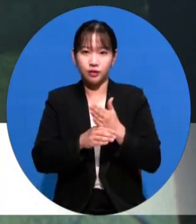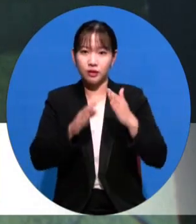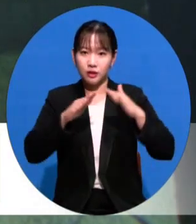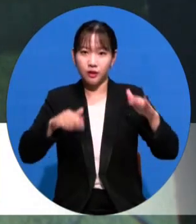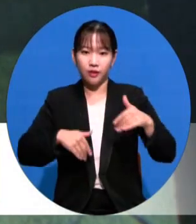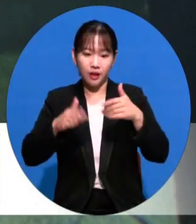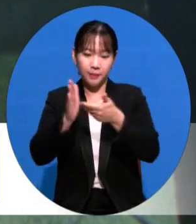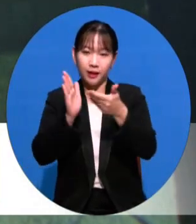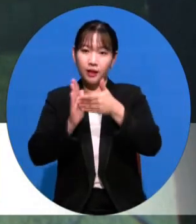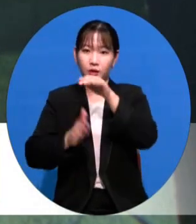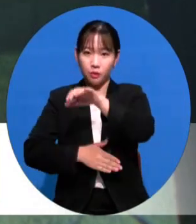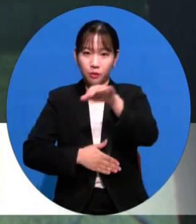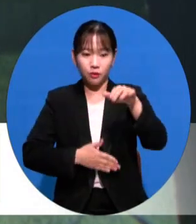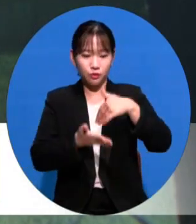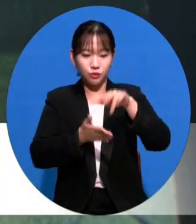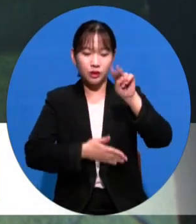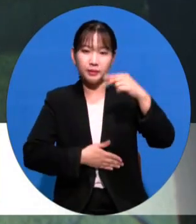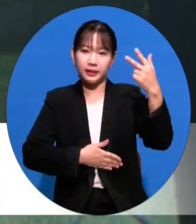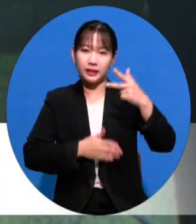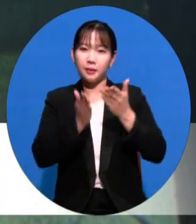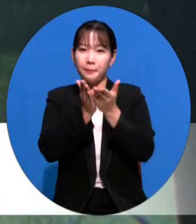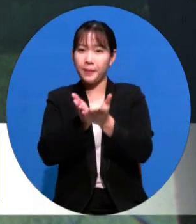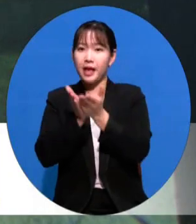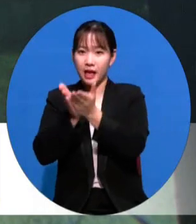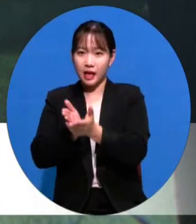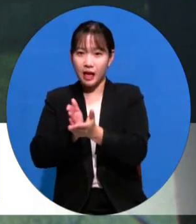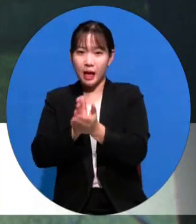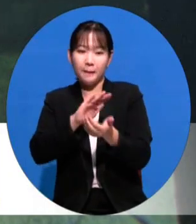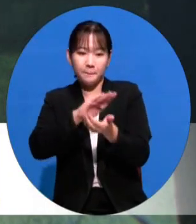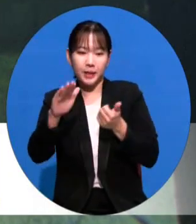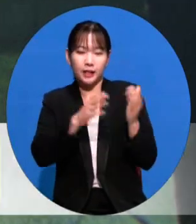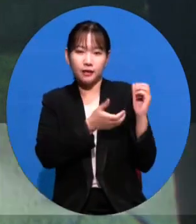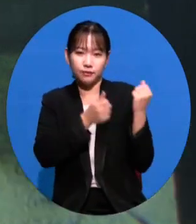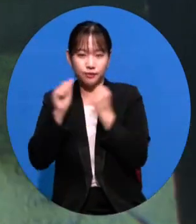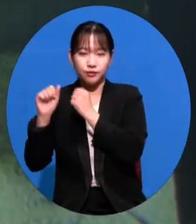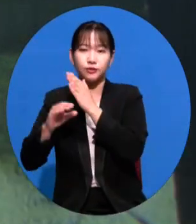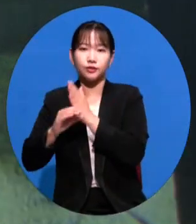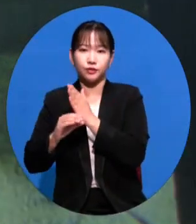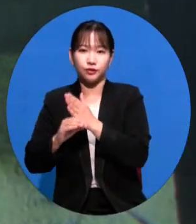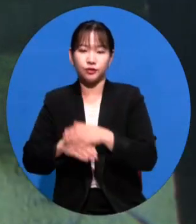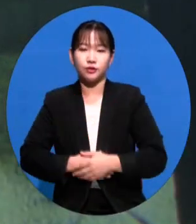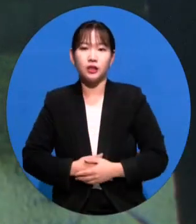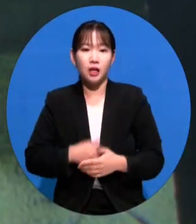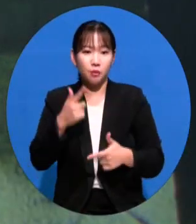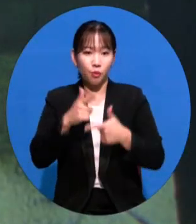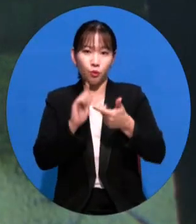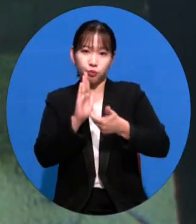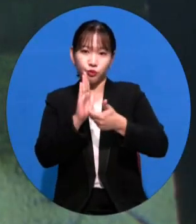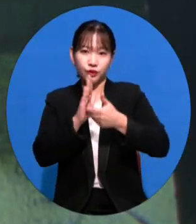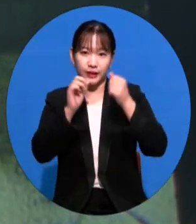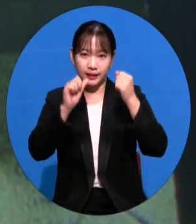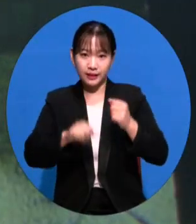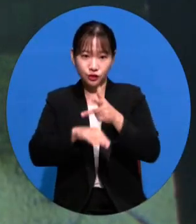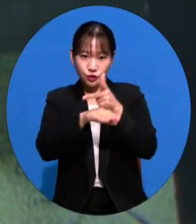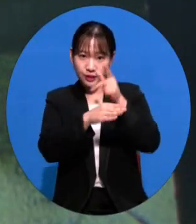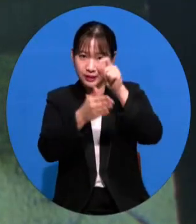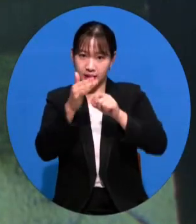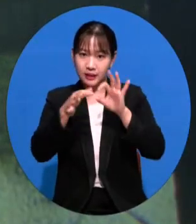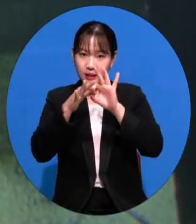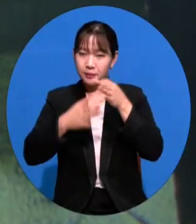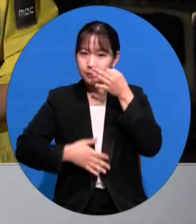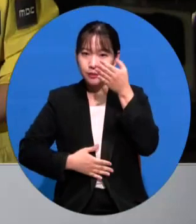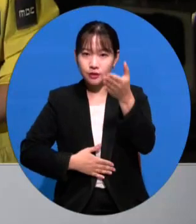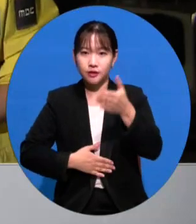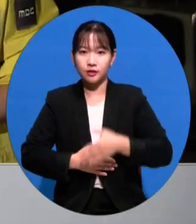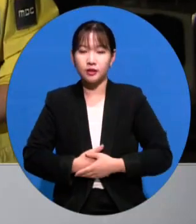전남 각 항포구에는 2만 7천여 척의 선박들이 태풍을 피해 대피해 있습니다. 목포 북항에 나가 있는 취재기자